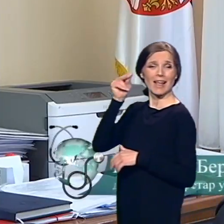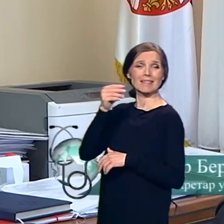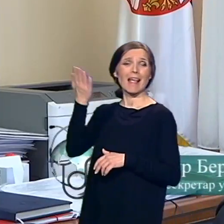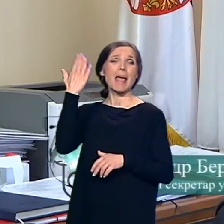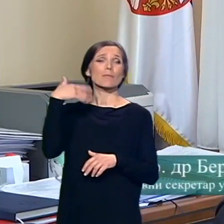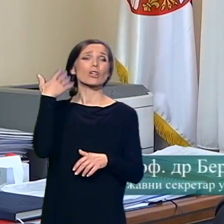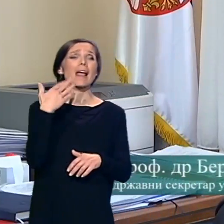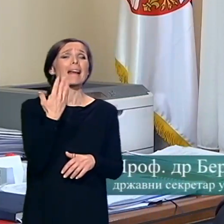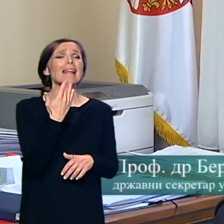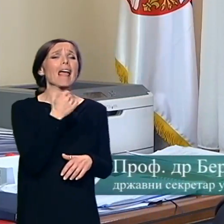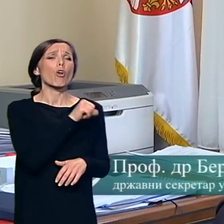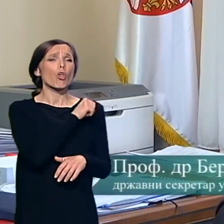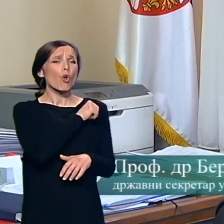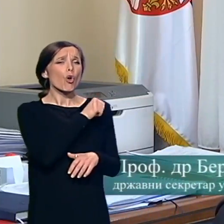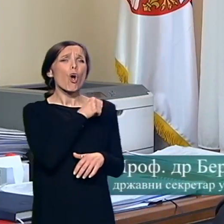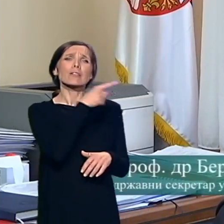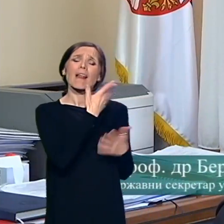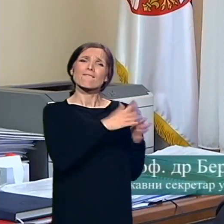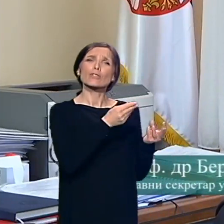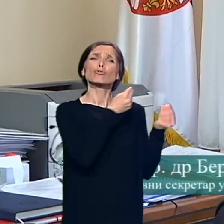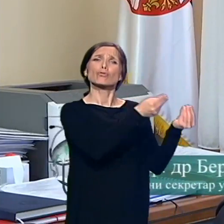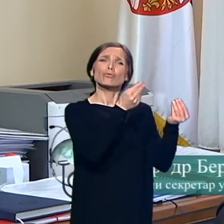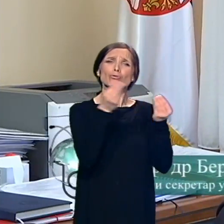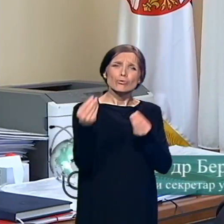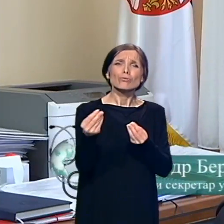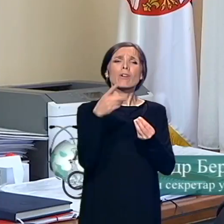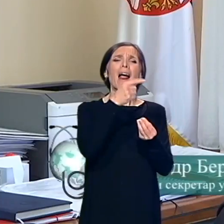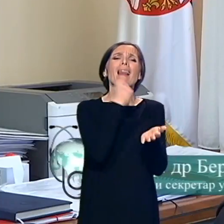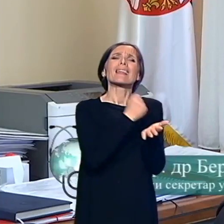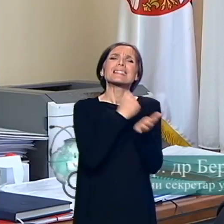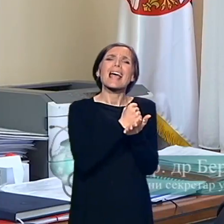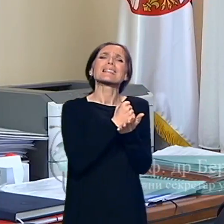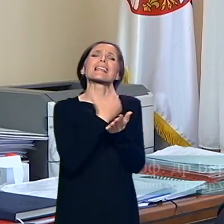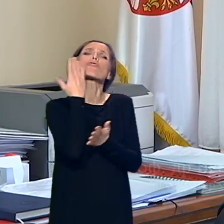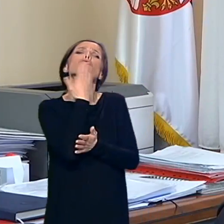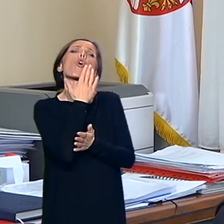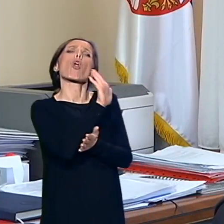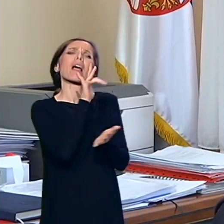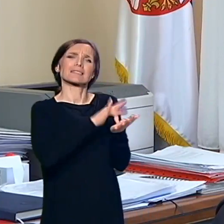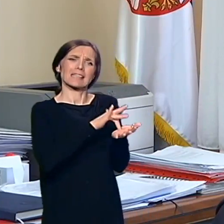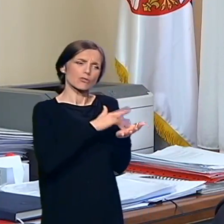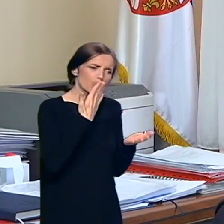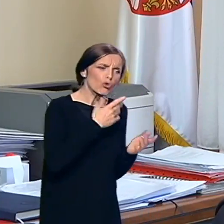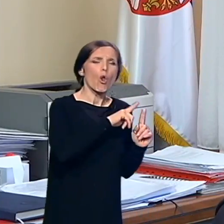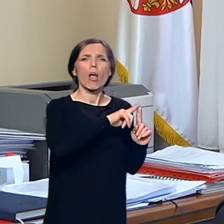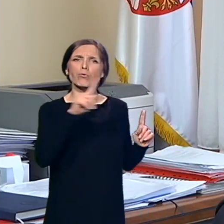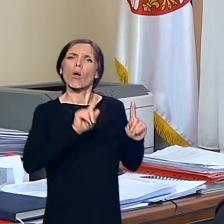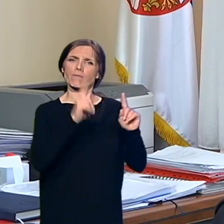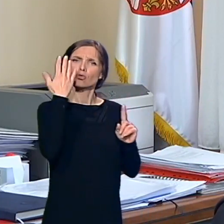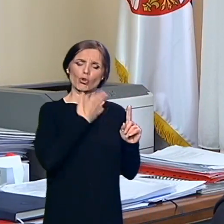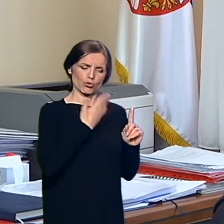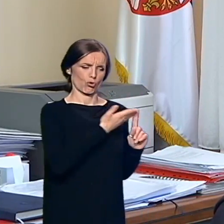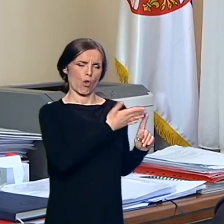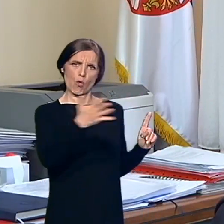za rad mnogim školama, kako srednjeg nivoa, tako višeg nivoa, i dobili smo određenu